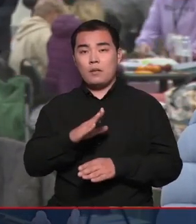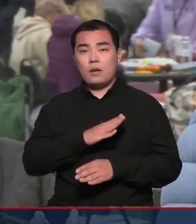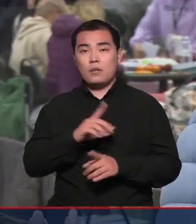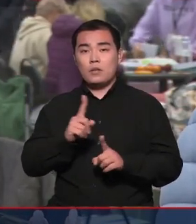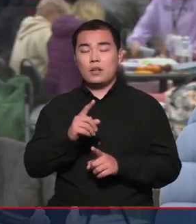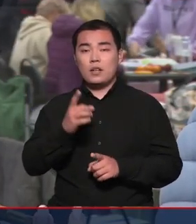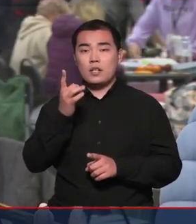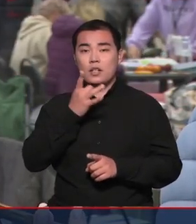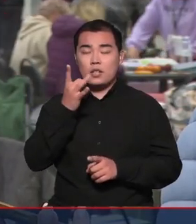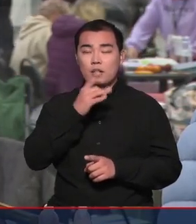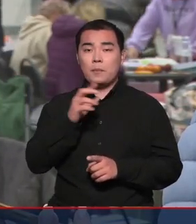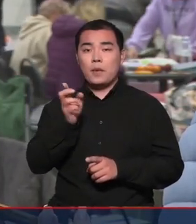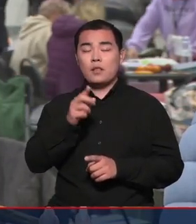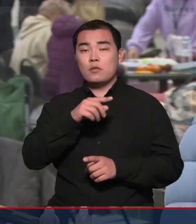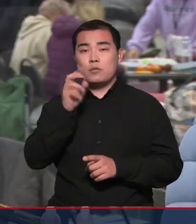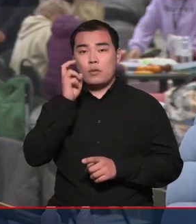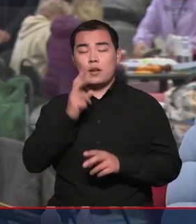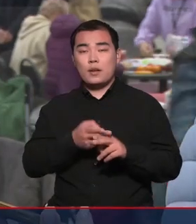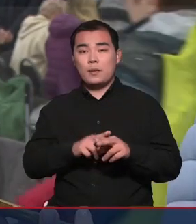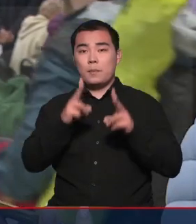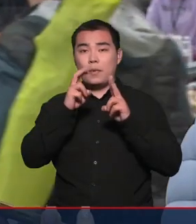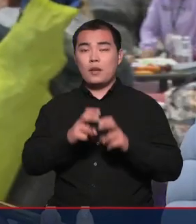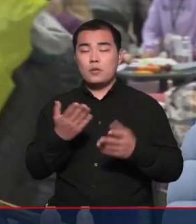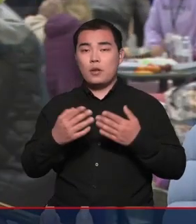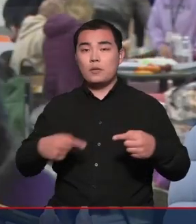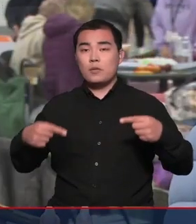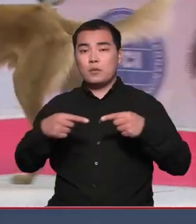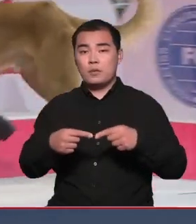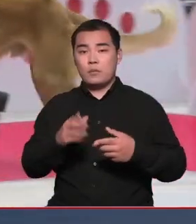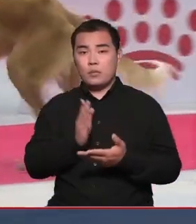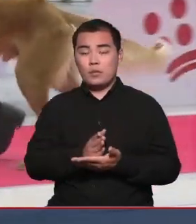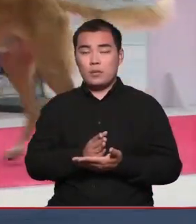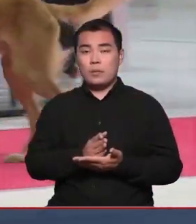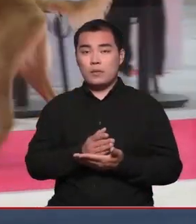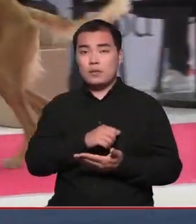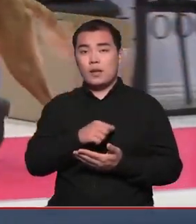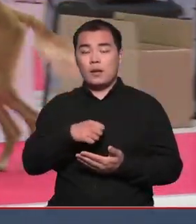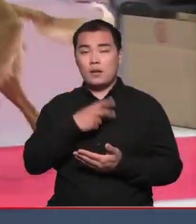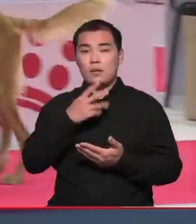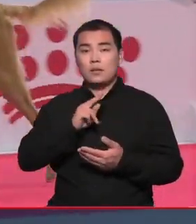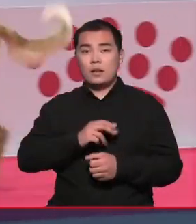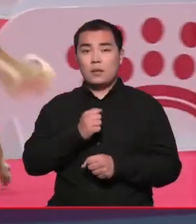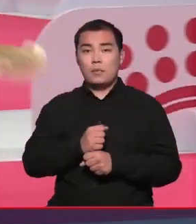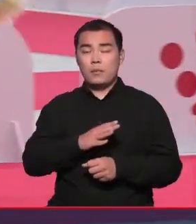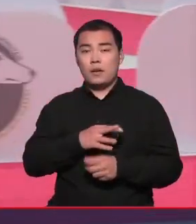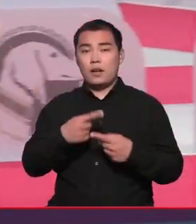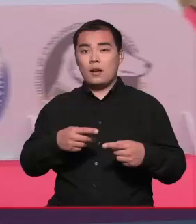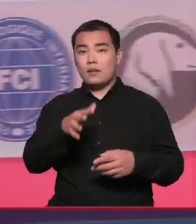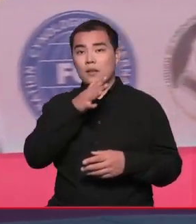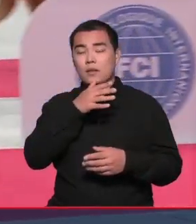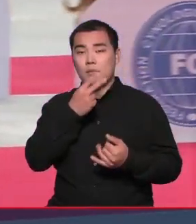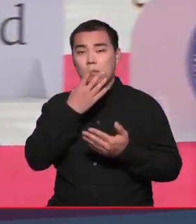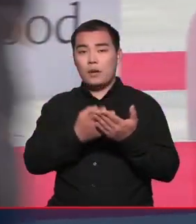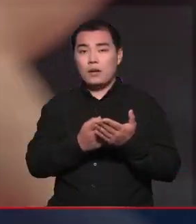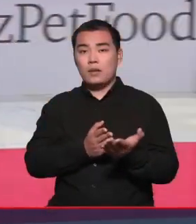допустим, рыжие, белые, черные, они проверяют, как бы, чтобы соответствовало этим стандартам. Перед этим племенные смотры разных возрастных категорий и